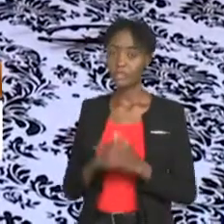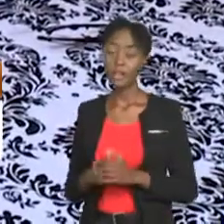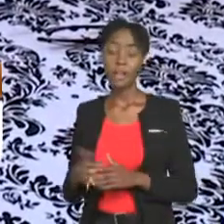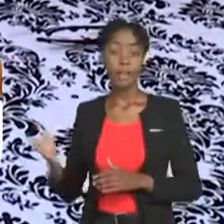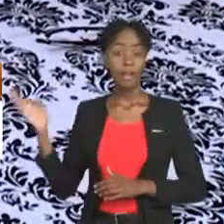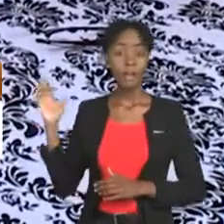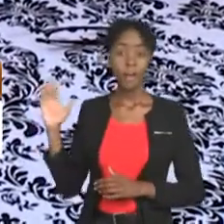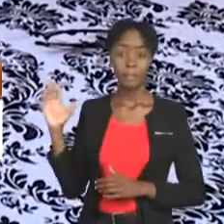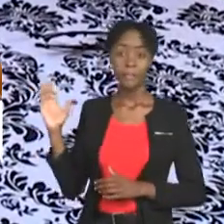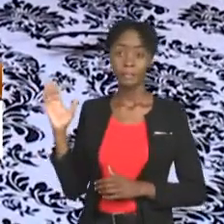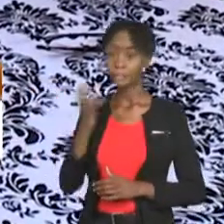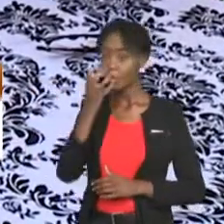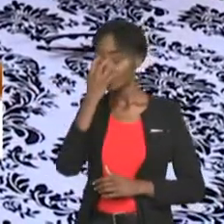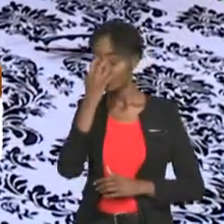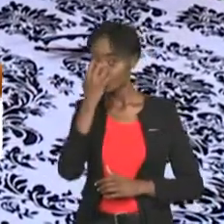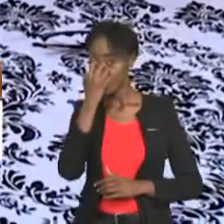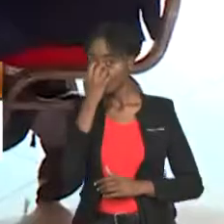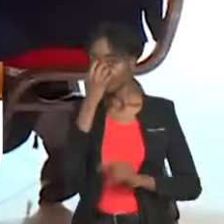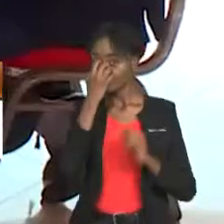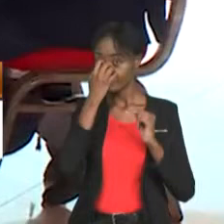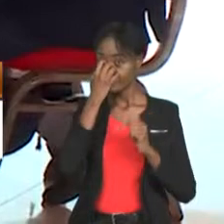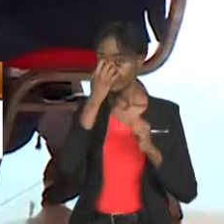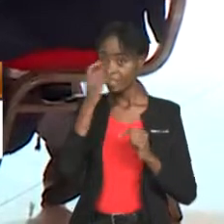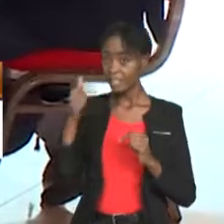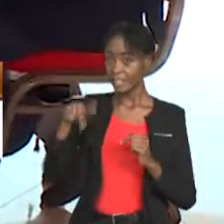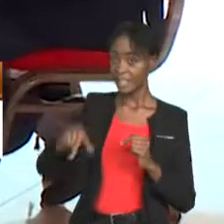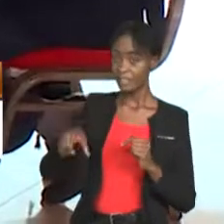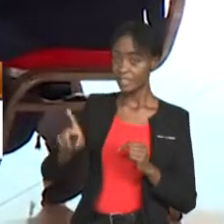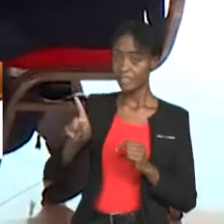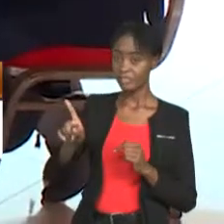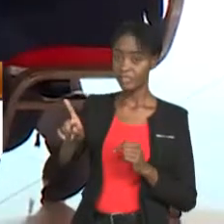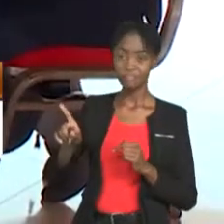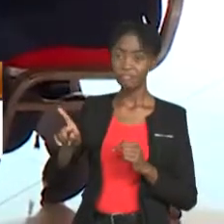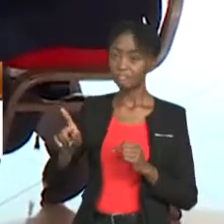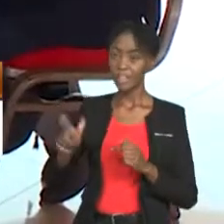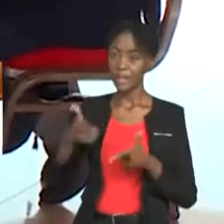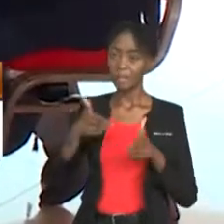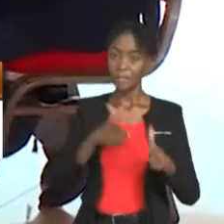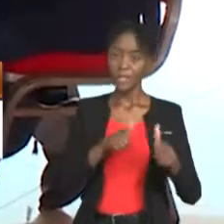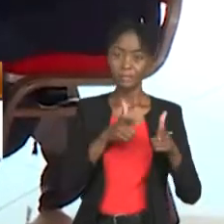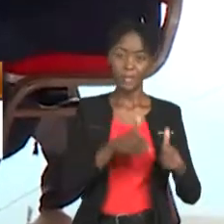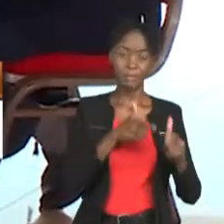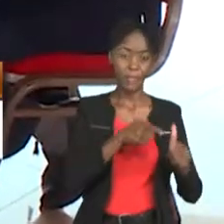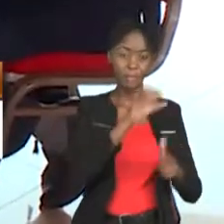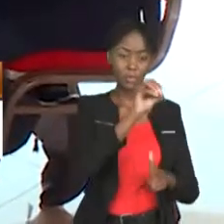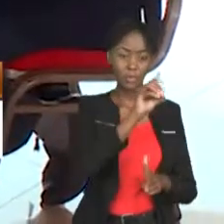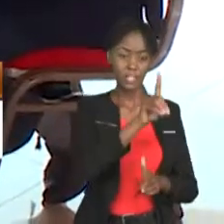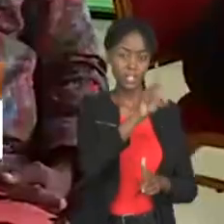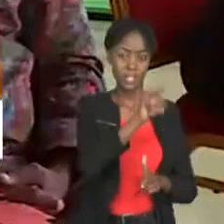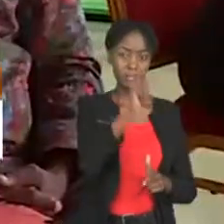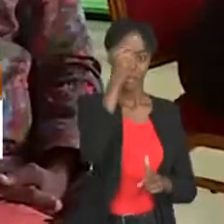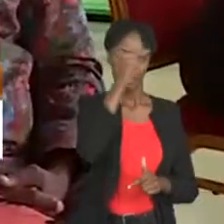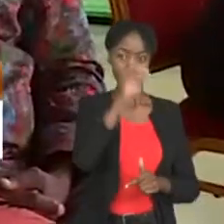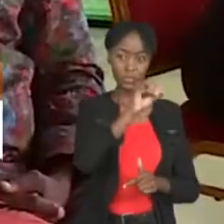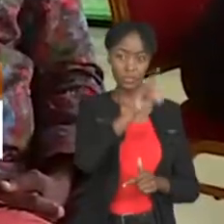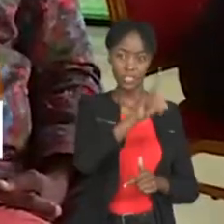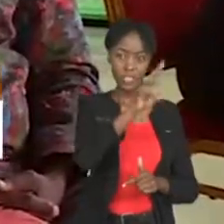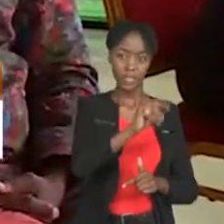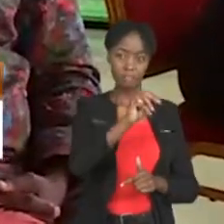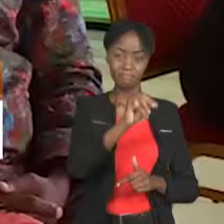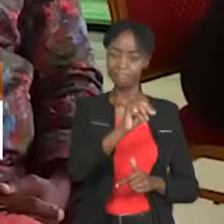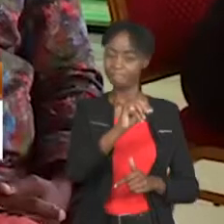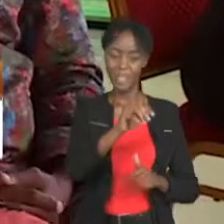Kwingineko, naibu wa Rais William Ruto ameonekana kuzidi kushtumu chama cha ODM kwa kuchangia kufeli kwa miradi ya serikali ya